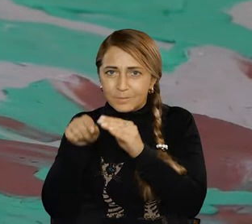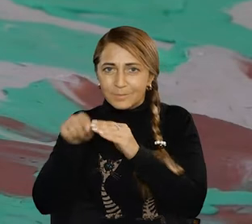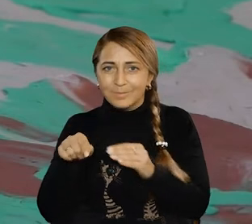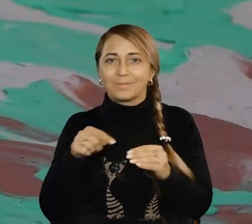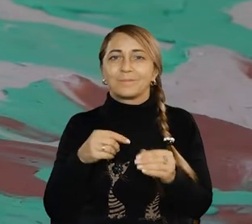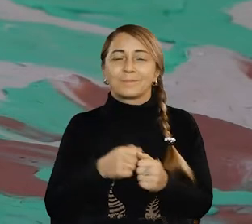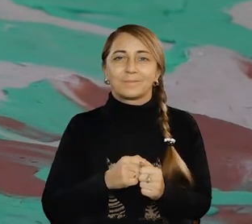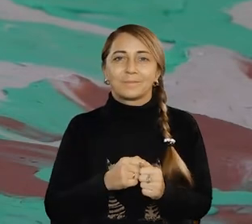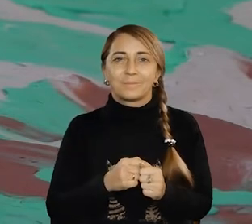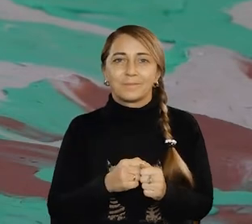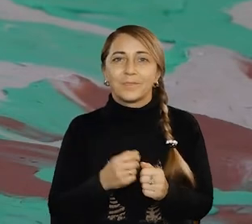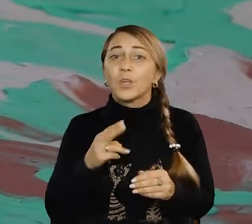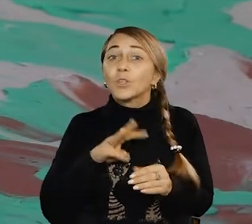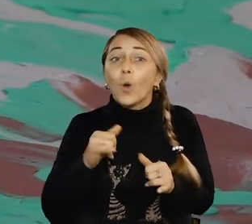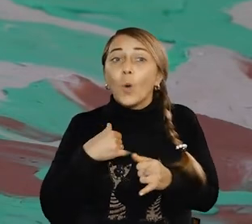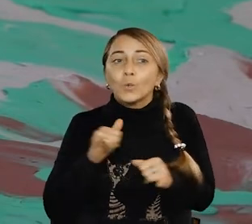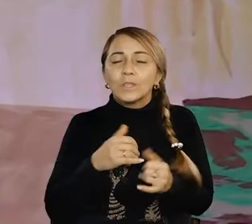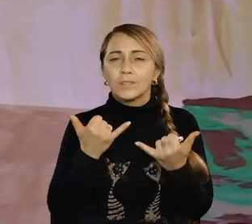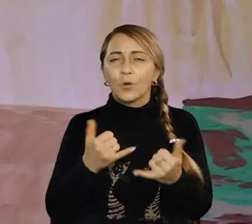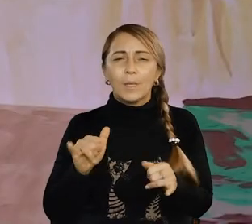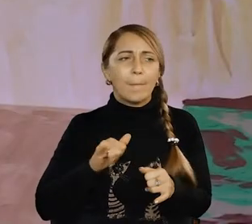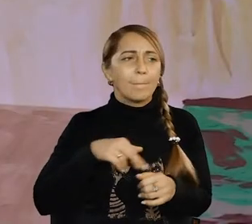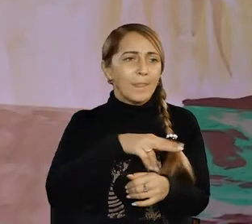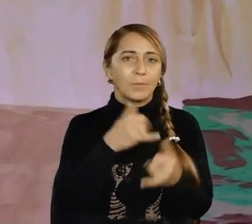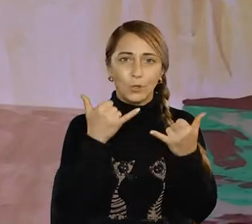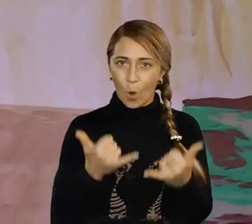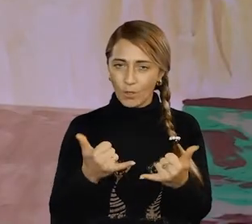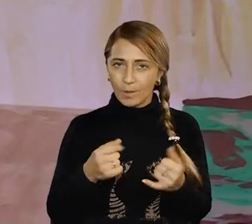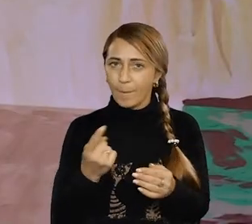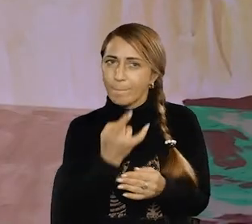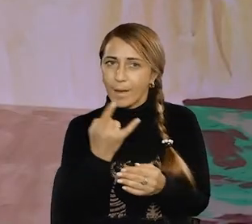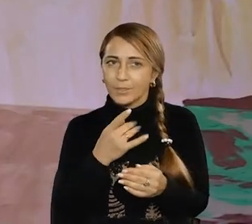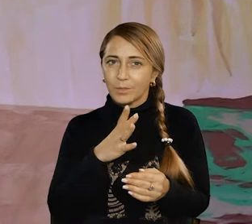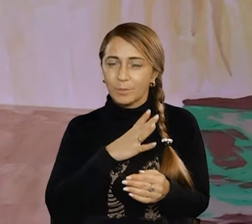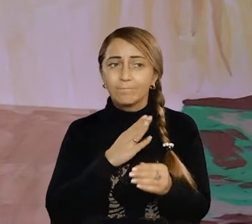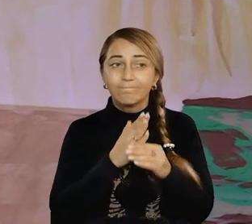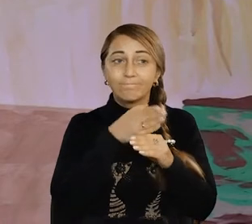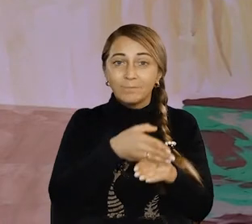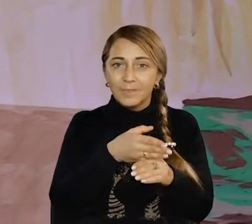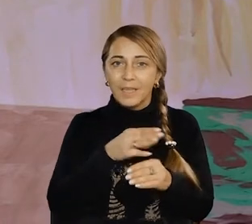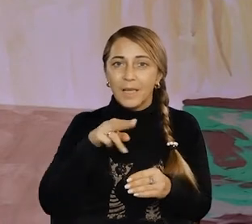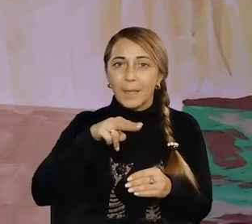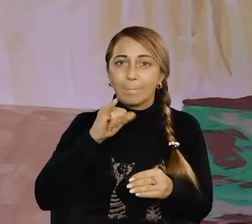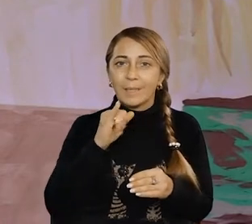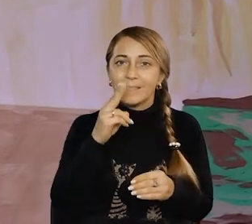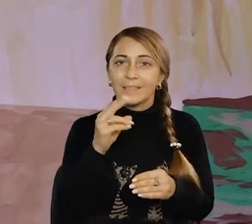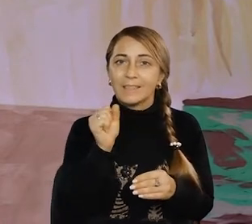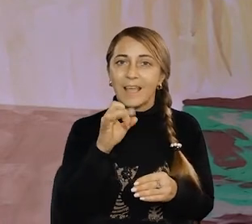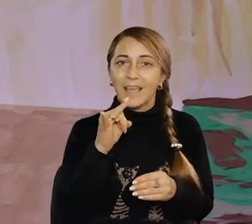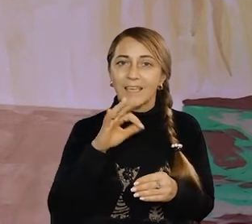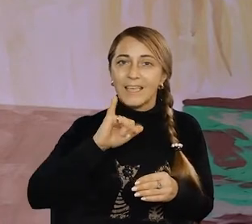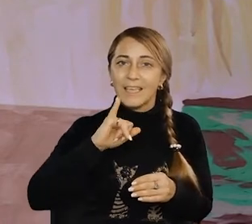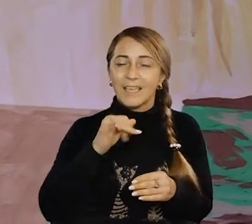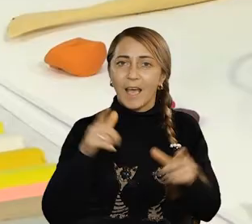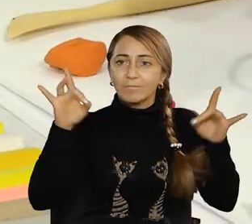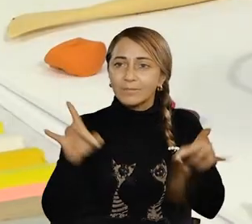носика. То куди ж ми підемо сьогодні? Першою відвідаємо піцерію. Оскільки